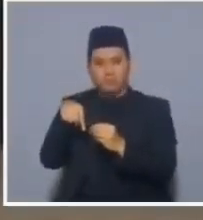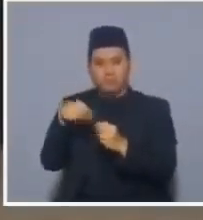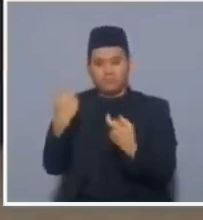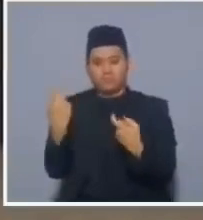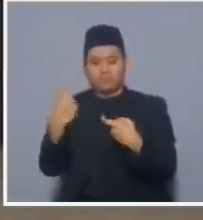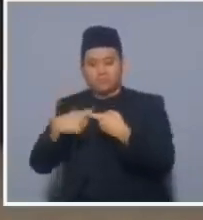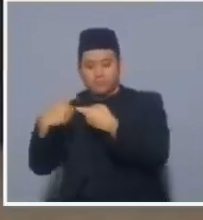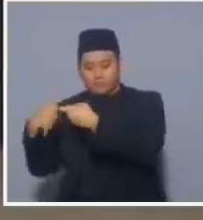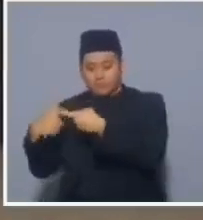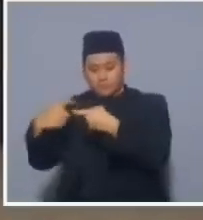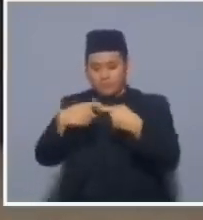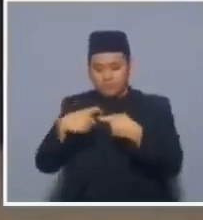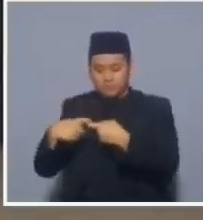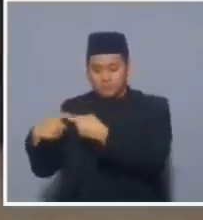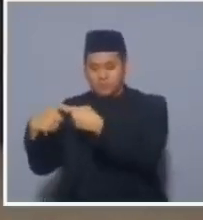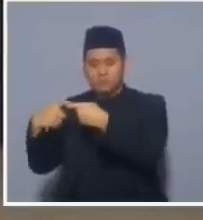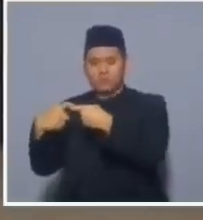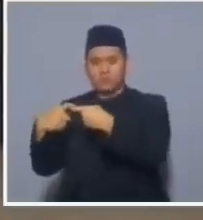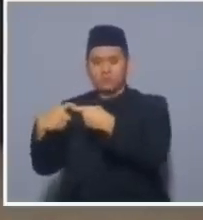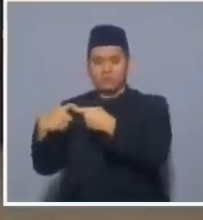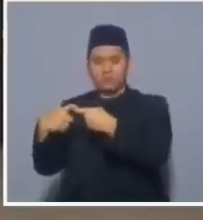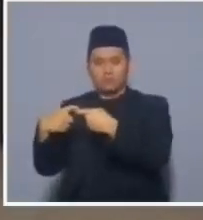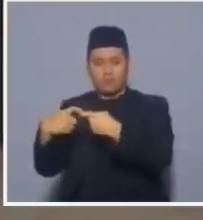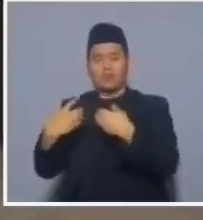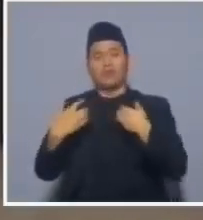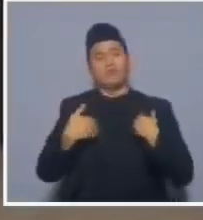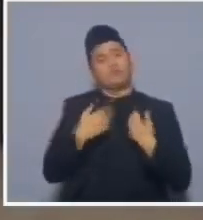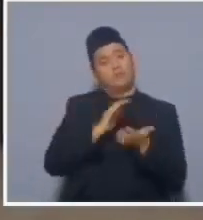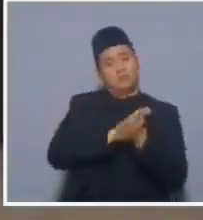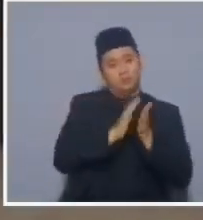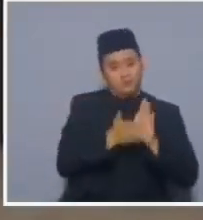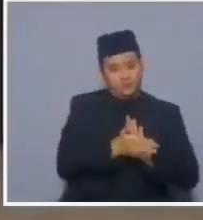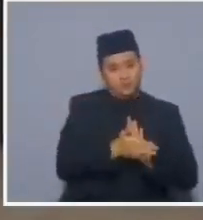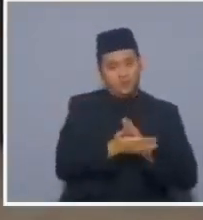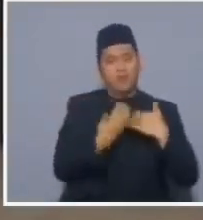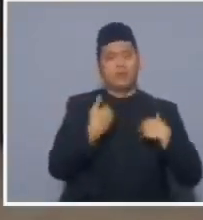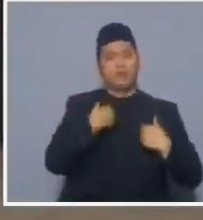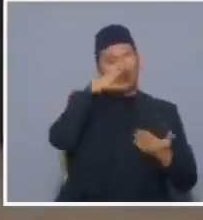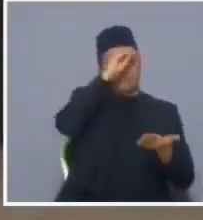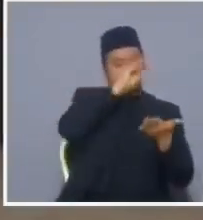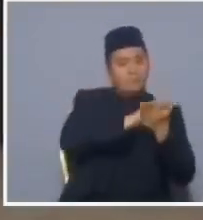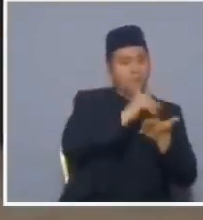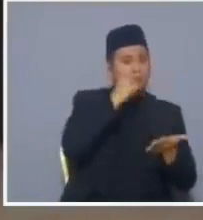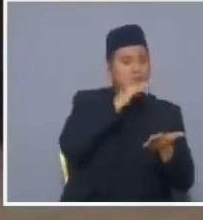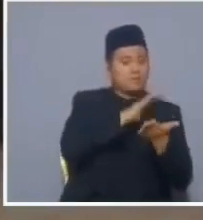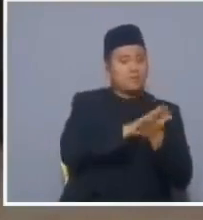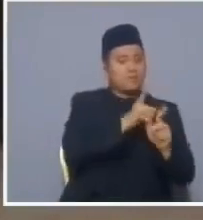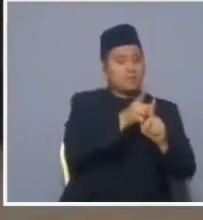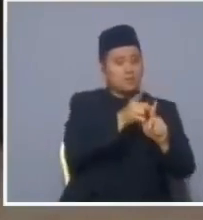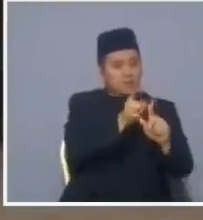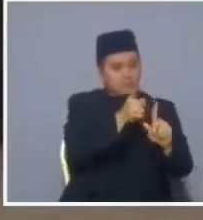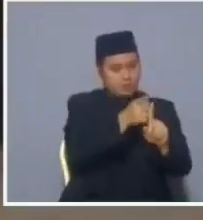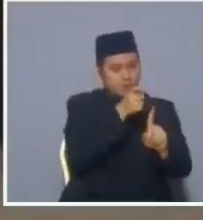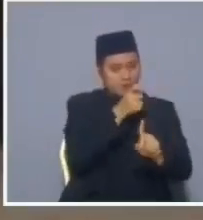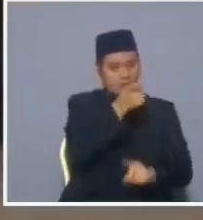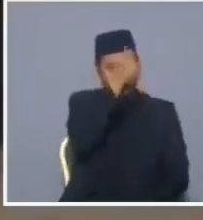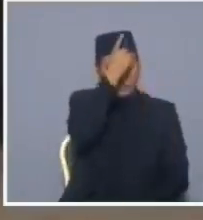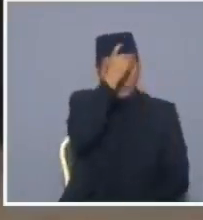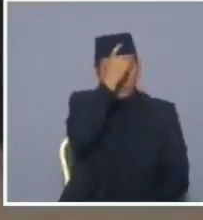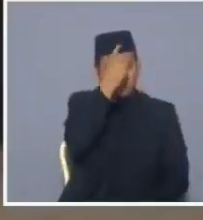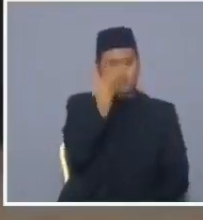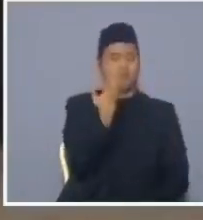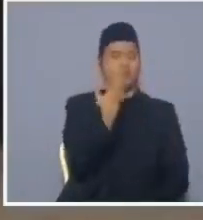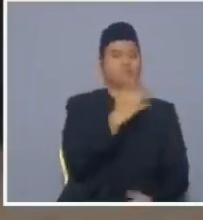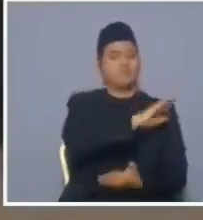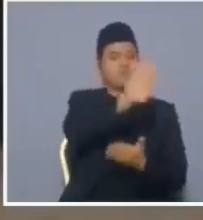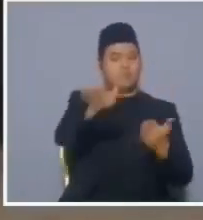yang sepasang suami isteri daripada Turki, ya, Uhur Sahin dengan Ozlem Turesi, dan dengan kerjasama penyelidik-penyelidik di seluruh dunia